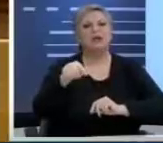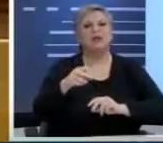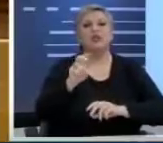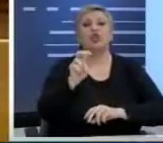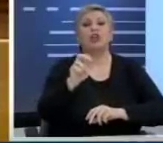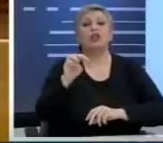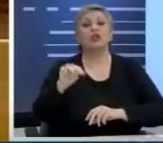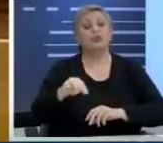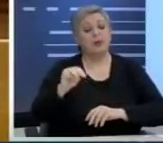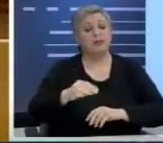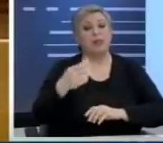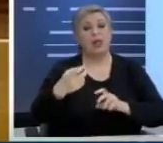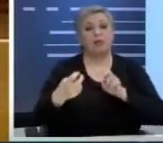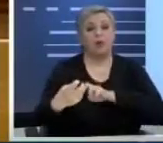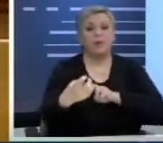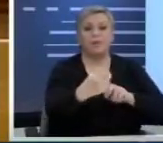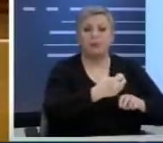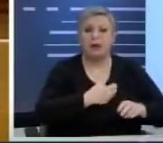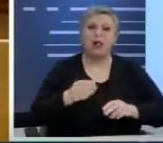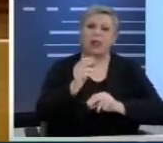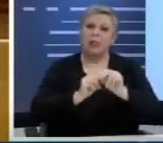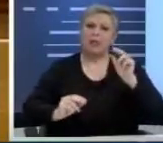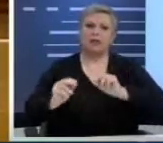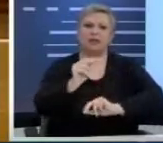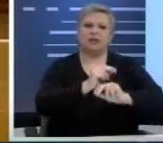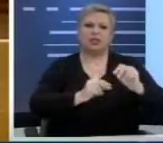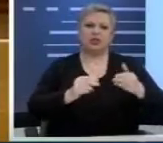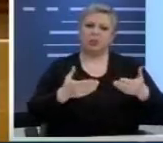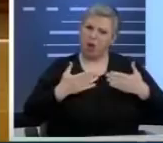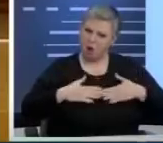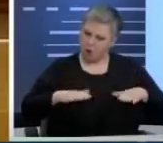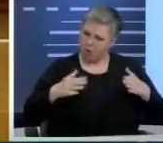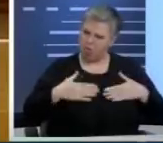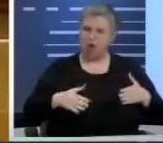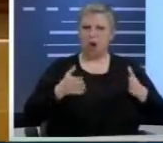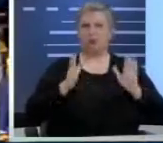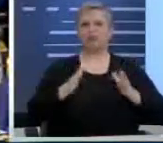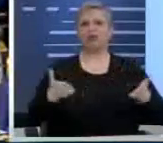είναι ο Μοντγκόμερι του Αλαμέιν. Αυτή είναι η τάση μου.